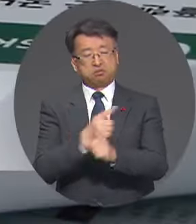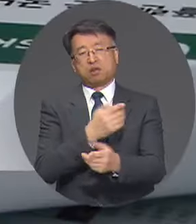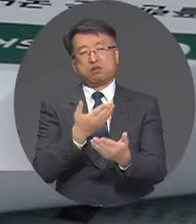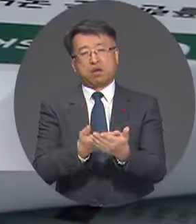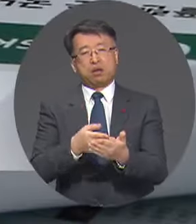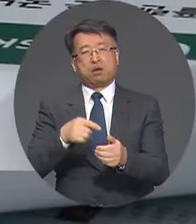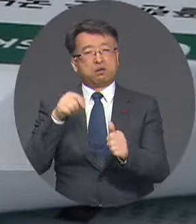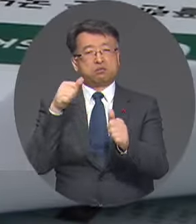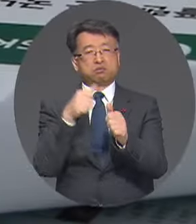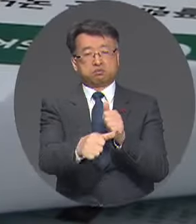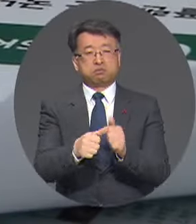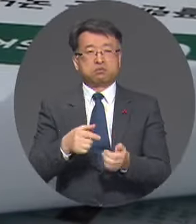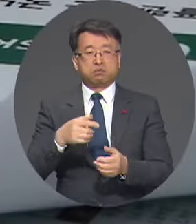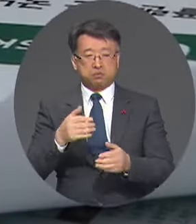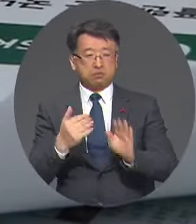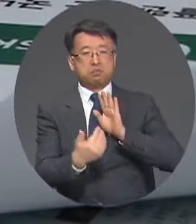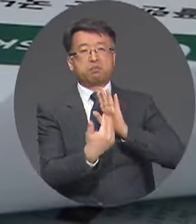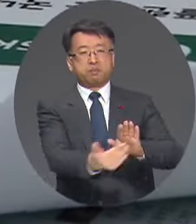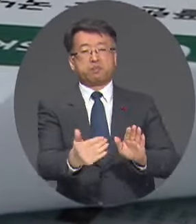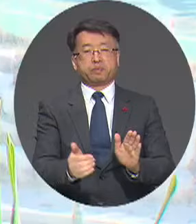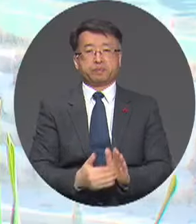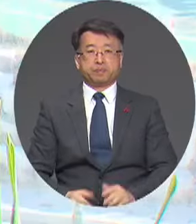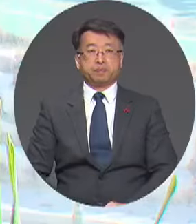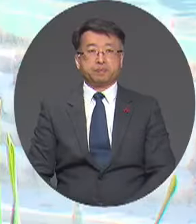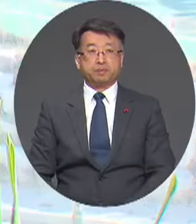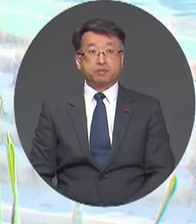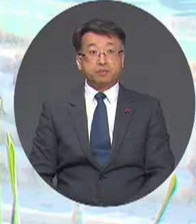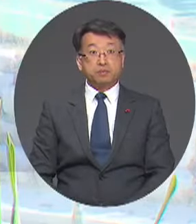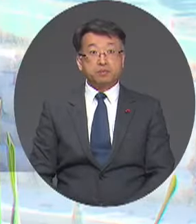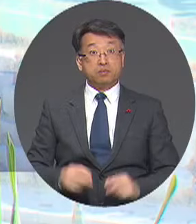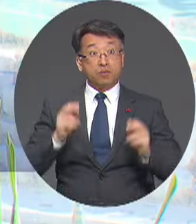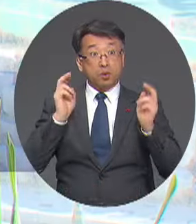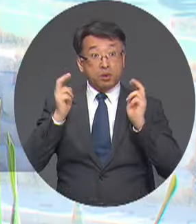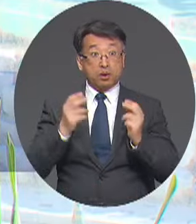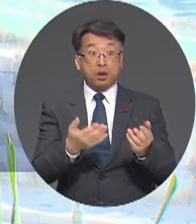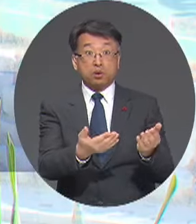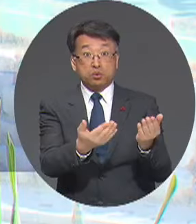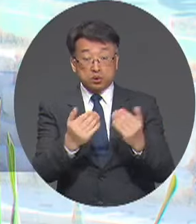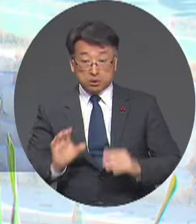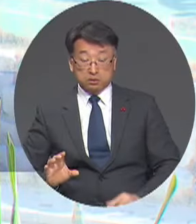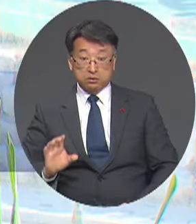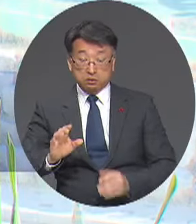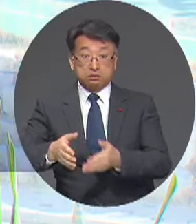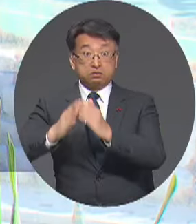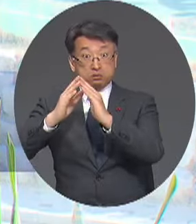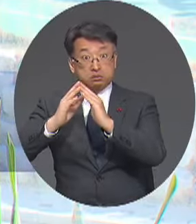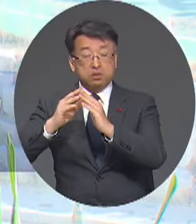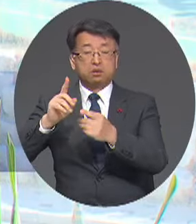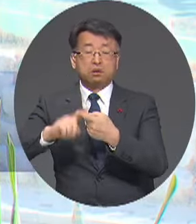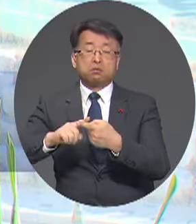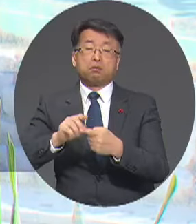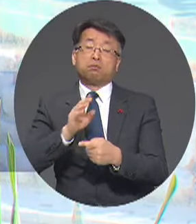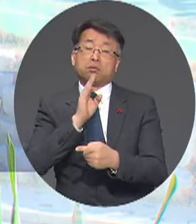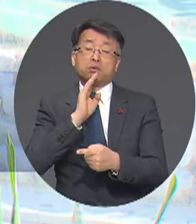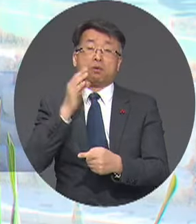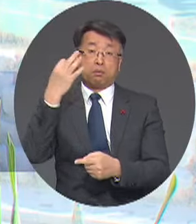다시 제출할 것을 통보했습니다. 기업을 유치하는 것은 저희들이 맞다고